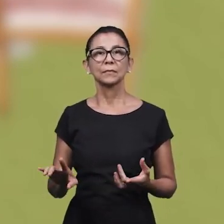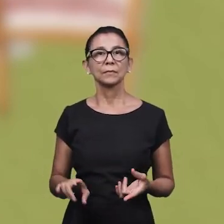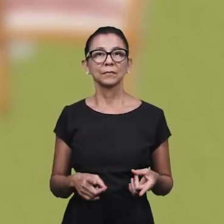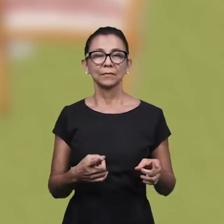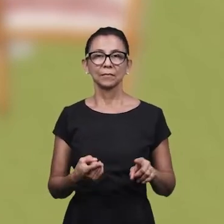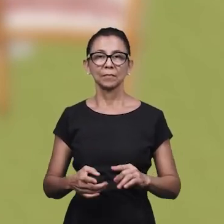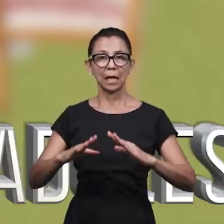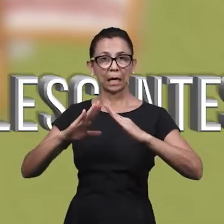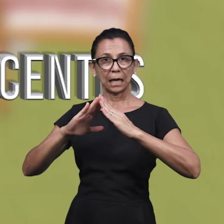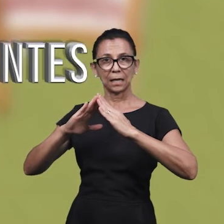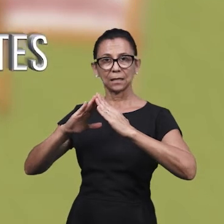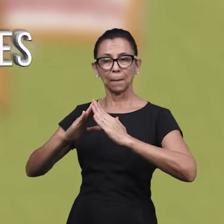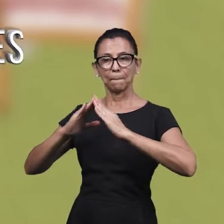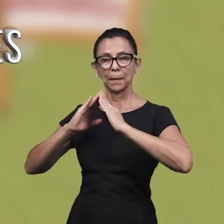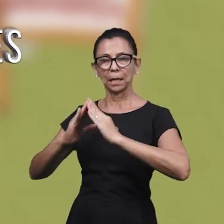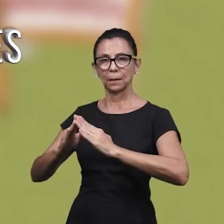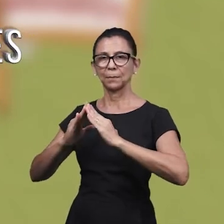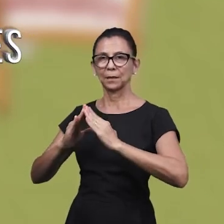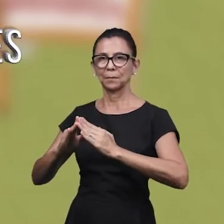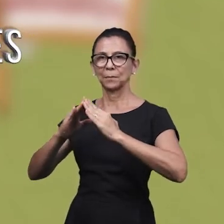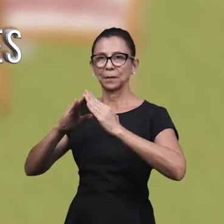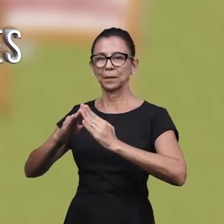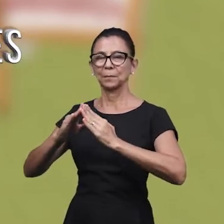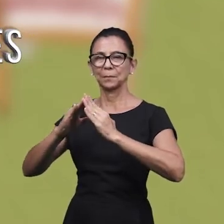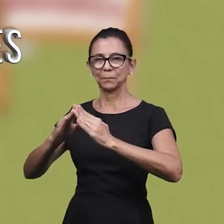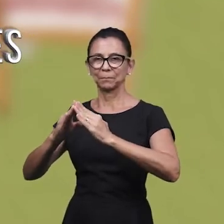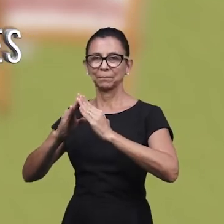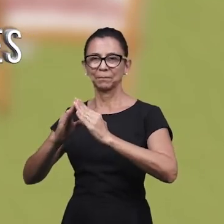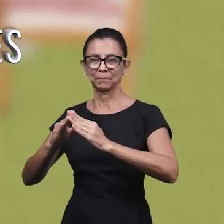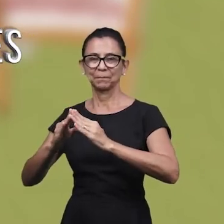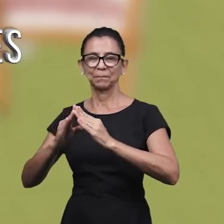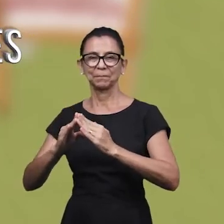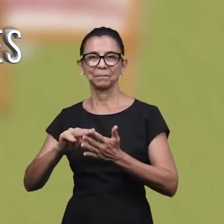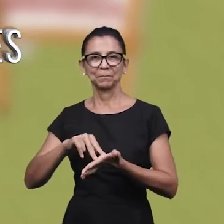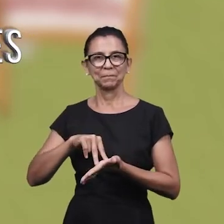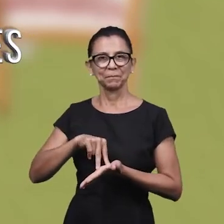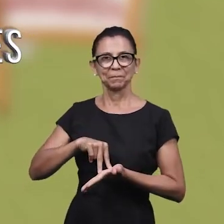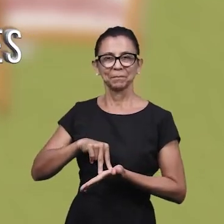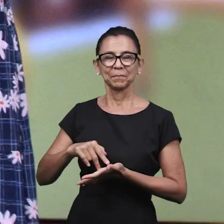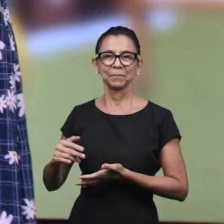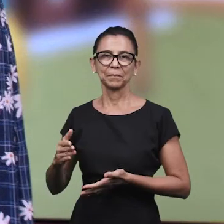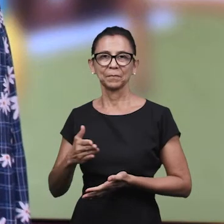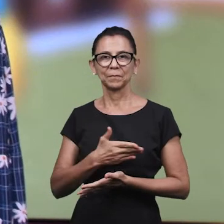Minha casa firme está.